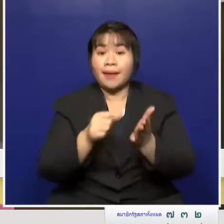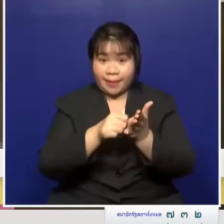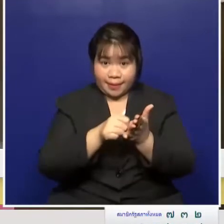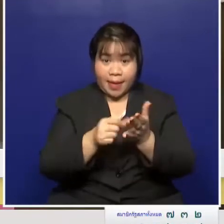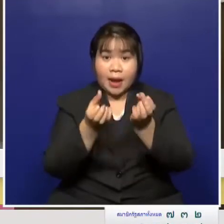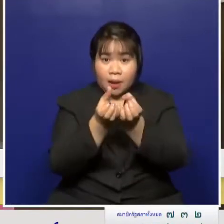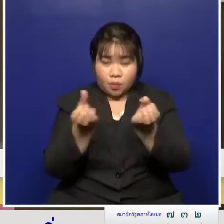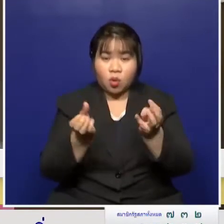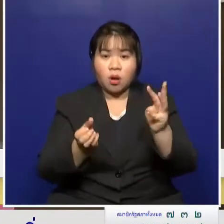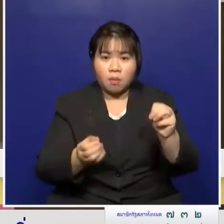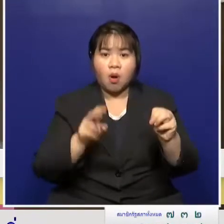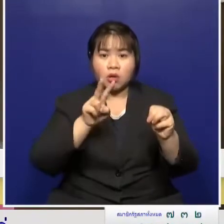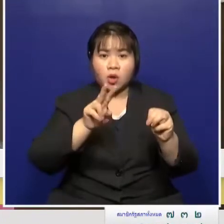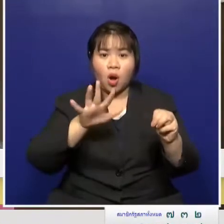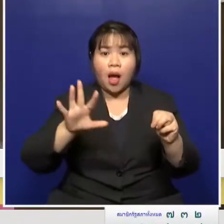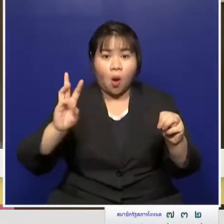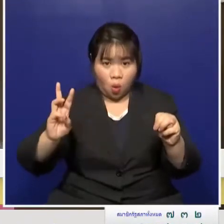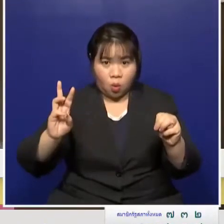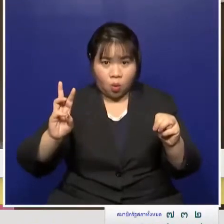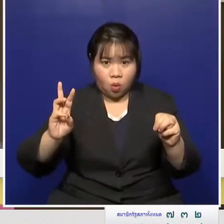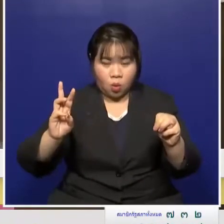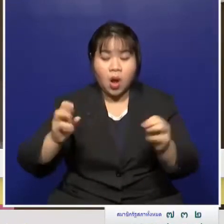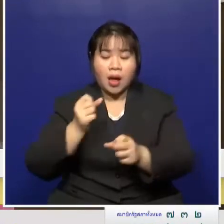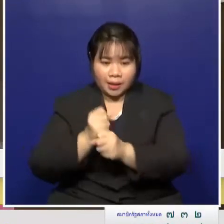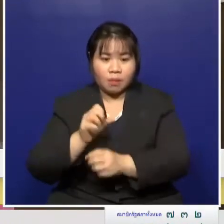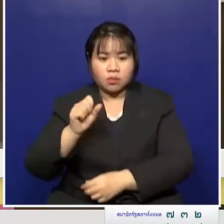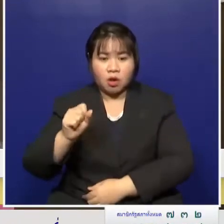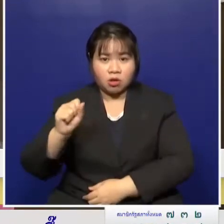ญมาตรา256ตั้งสสร